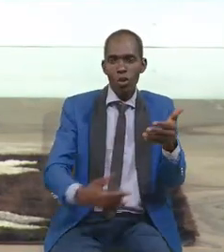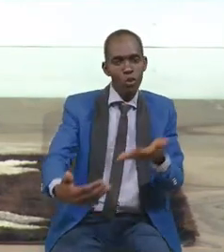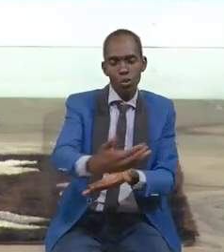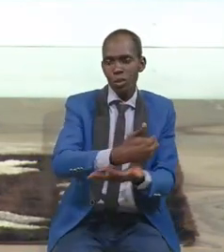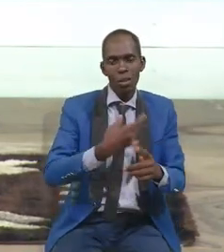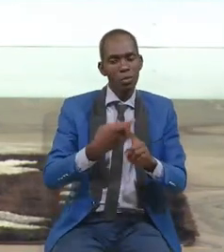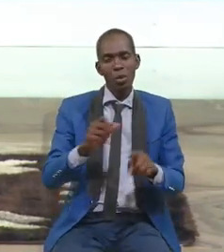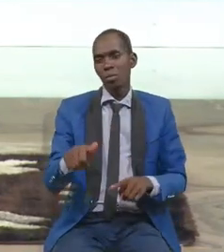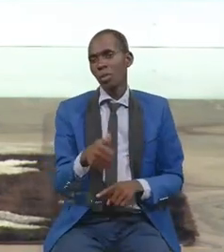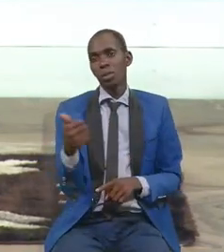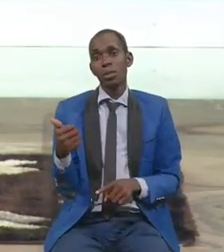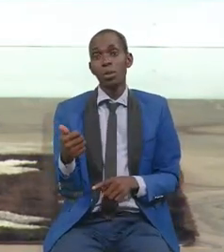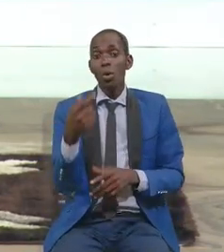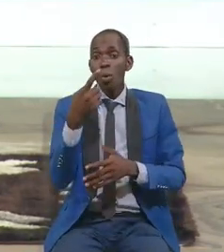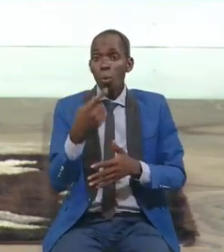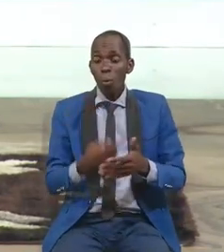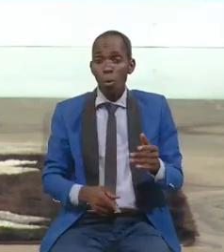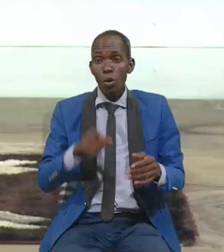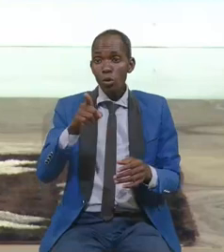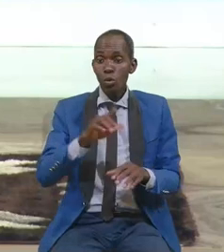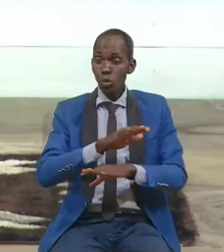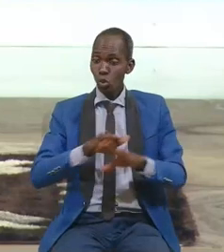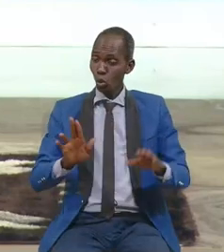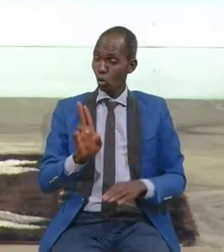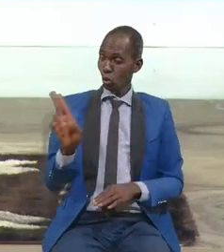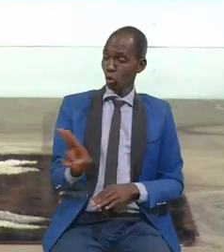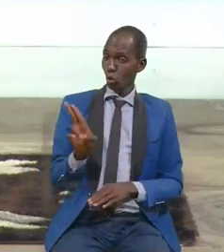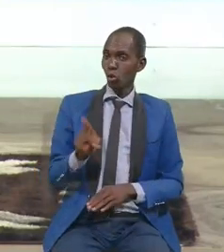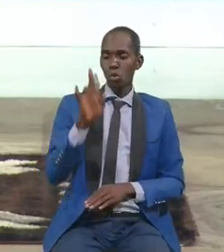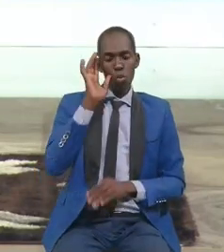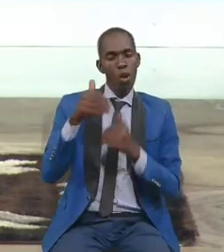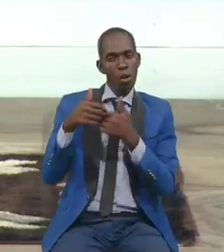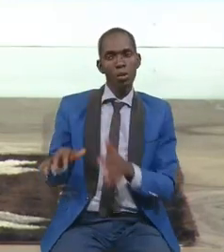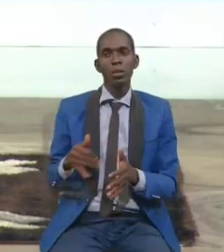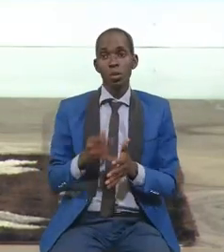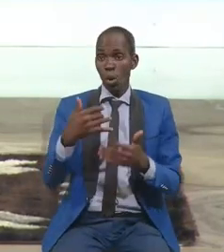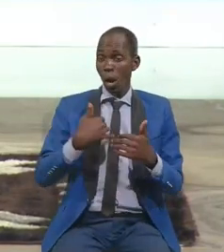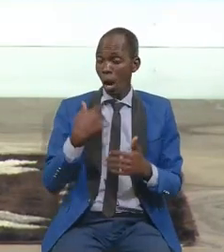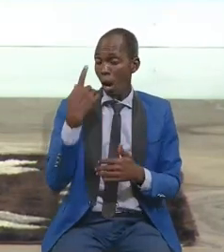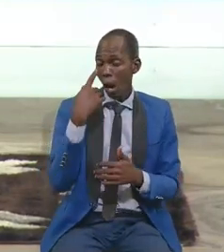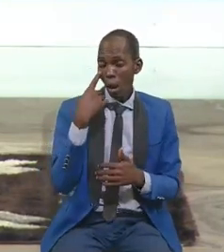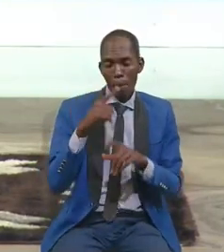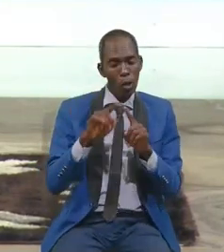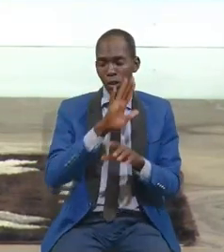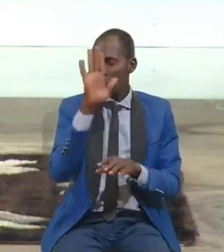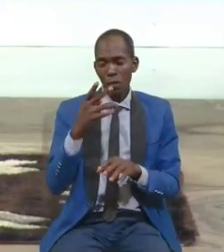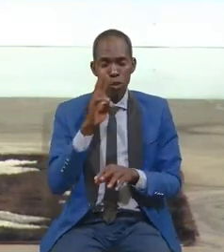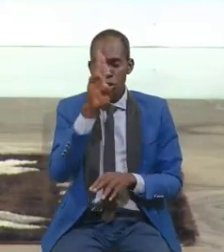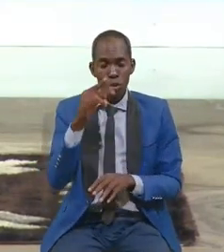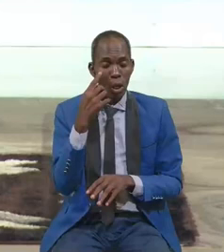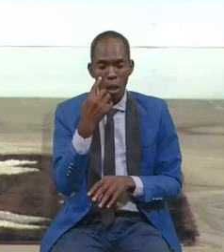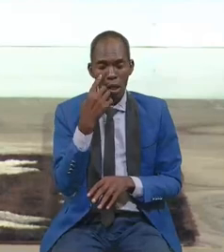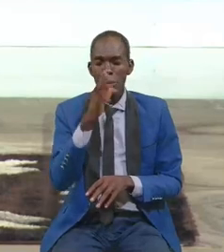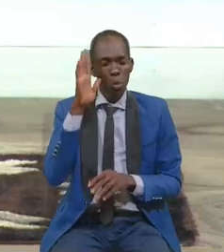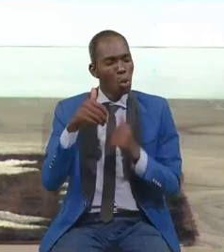ne faisons, ce qu'on n'utilise pas, on le perd. Vous avez des yeux que vous n'utilisez pas, vous allez perdre la vision. Vous avez